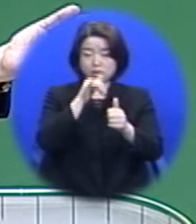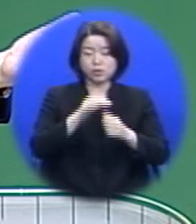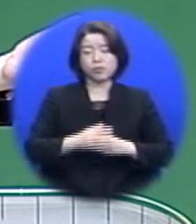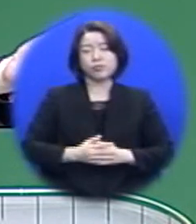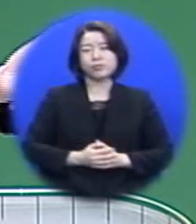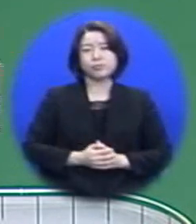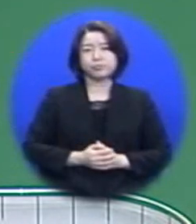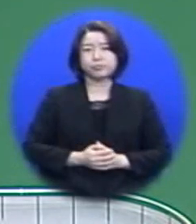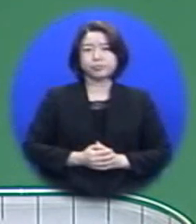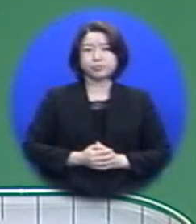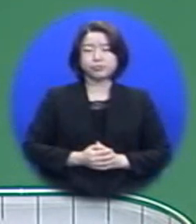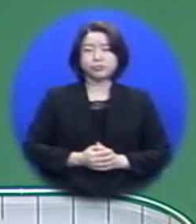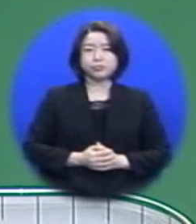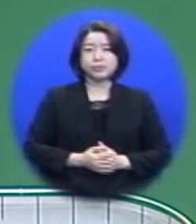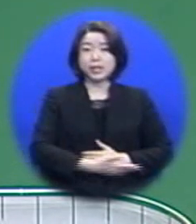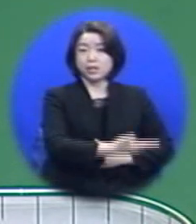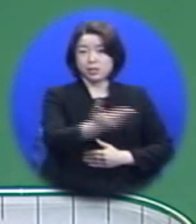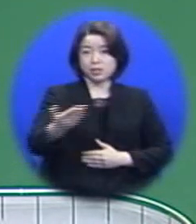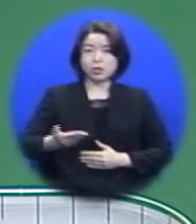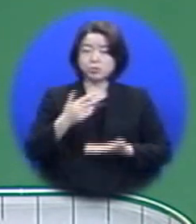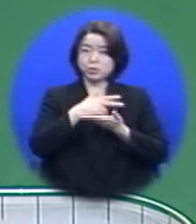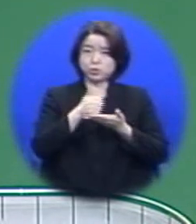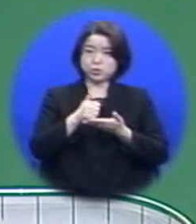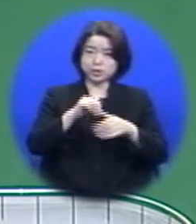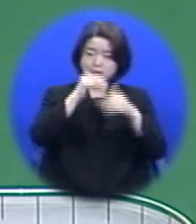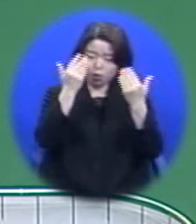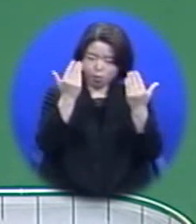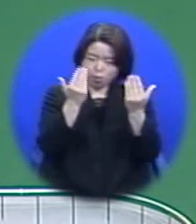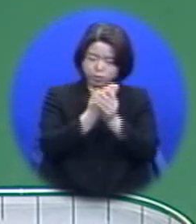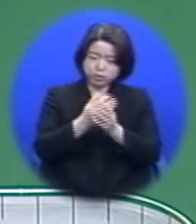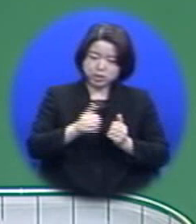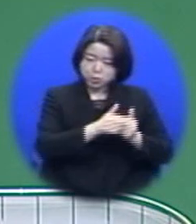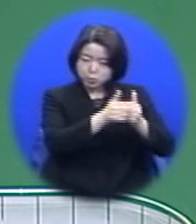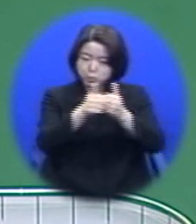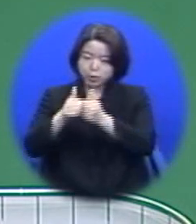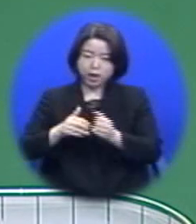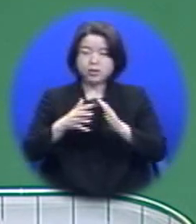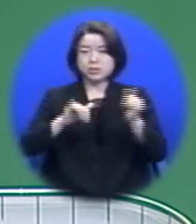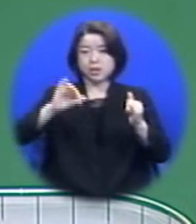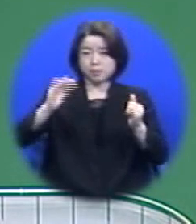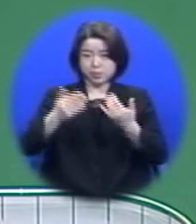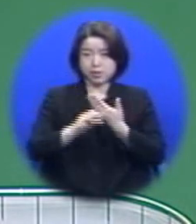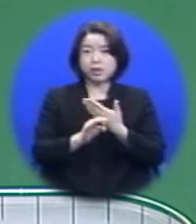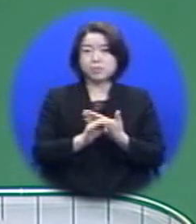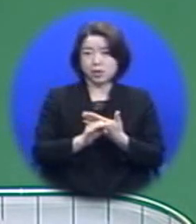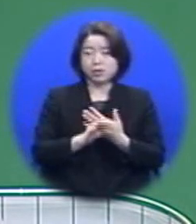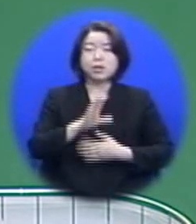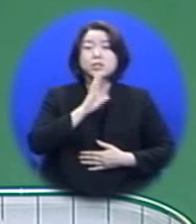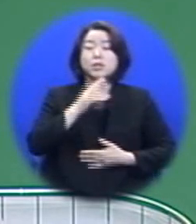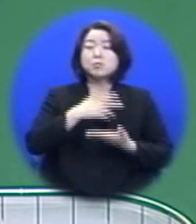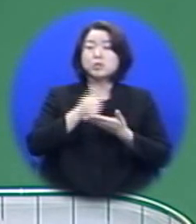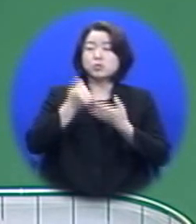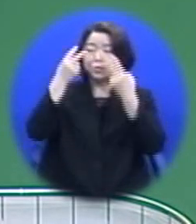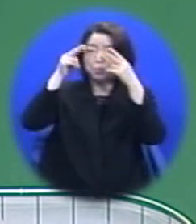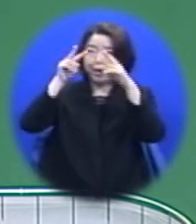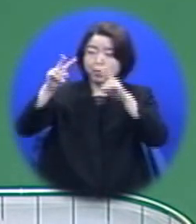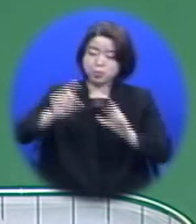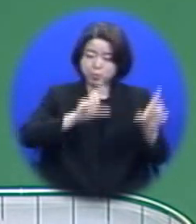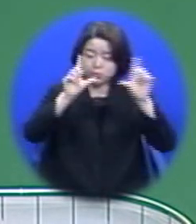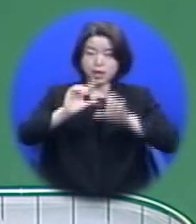것입니다 여러분 여러분들이 주님과 온전히 동행하는 사람이 되면 정말 주님을 바라보고 살게